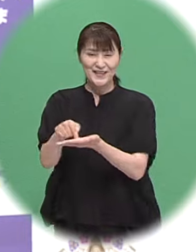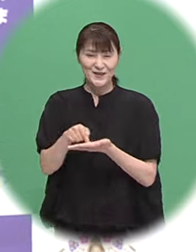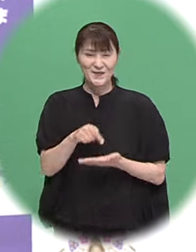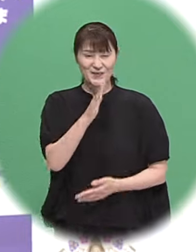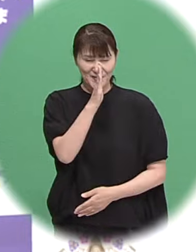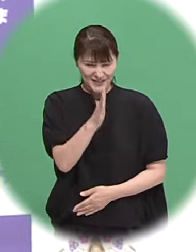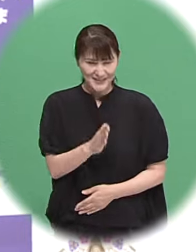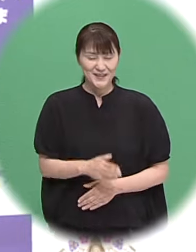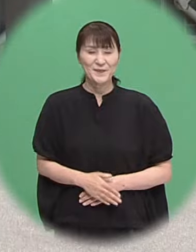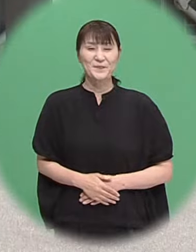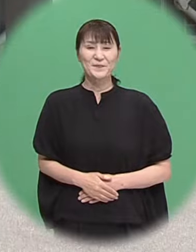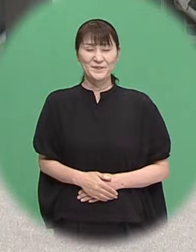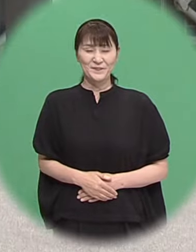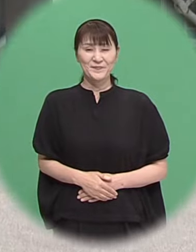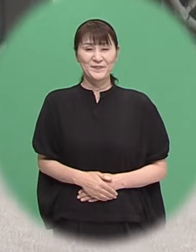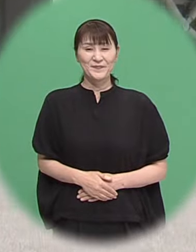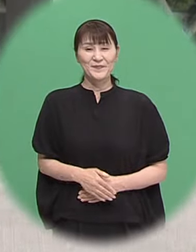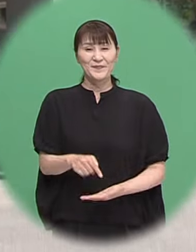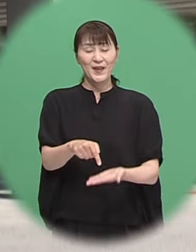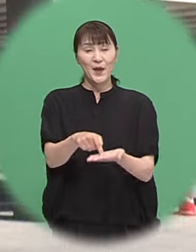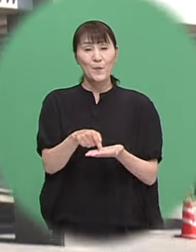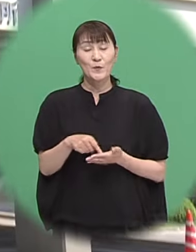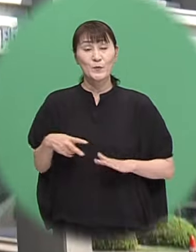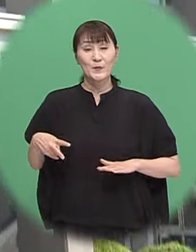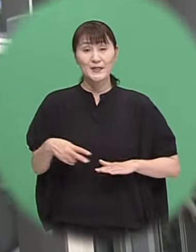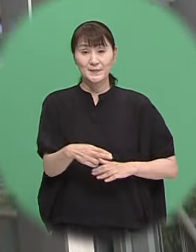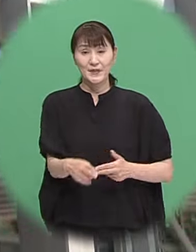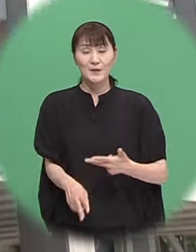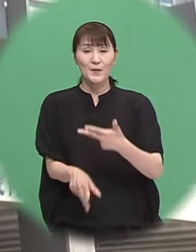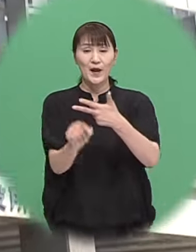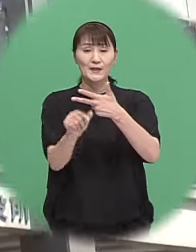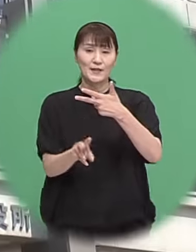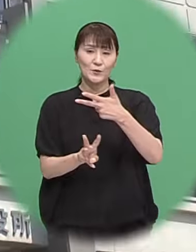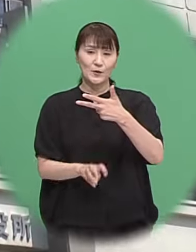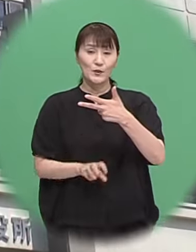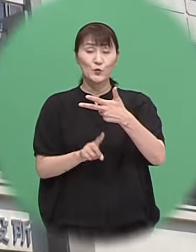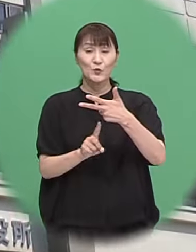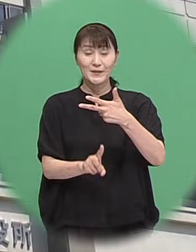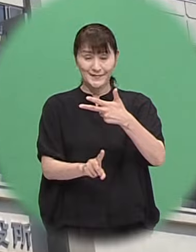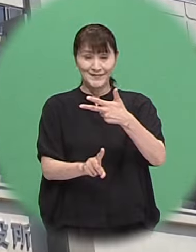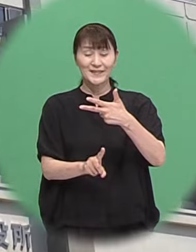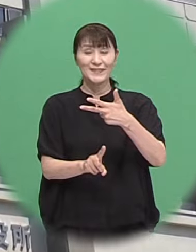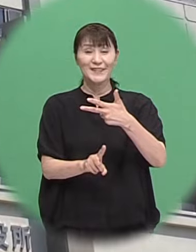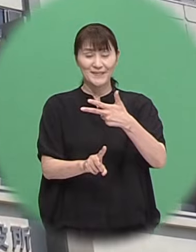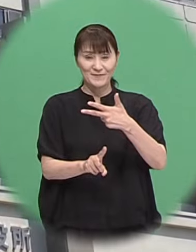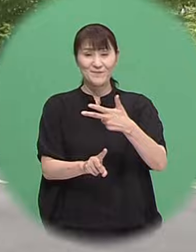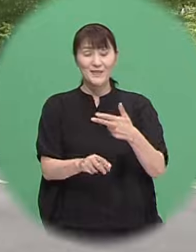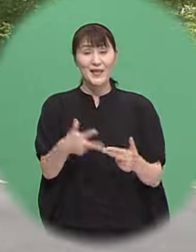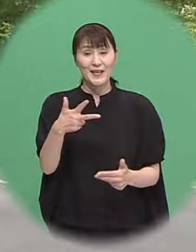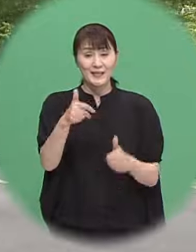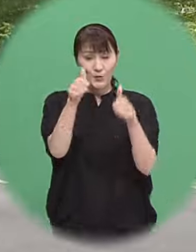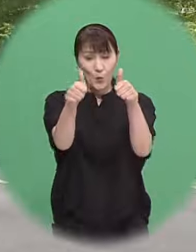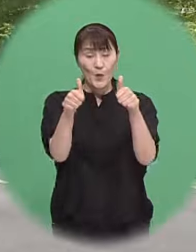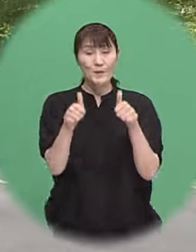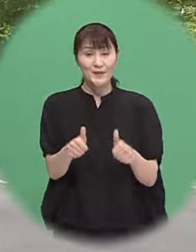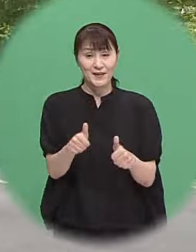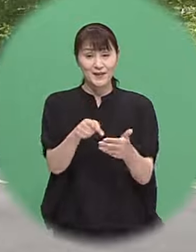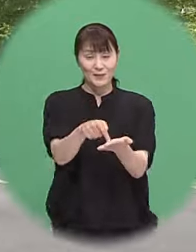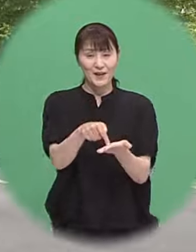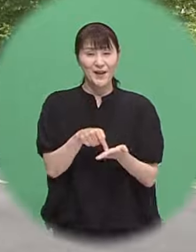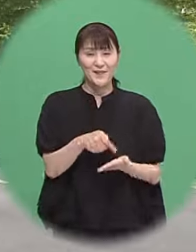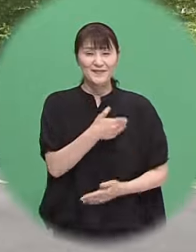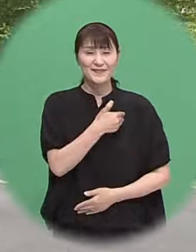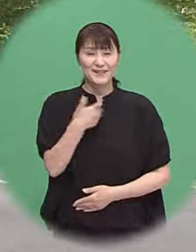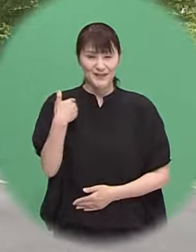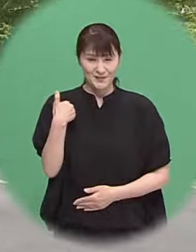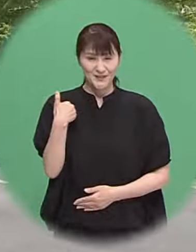参加いただければと思います募集期間は来月31日までで市のウェブサイトから申し込みが